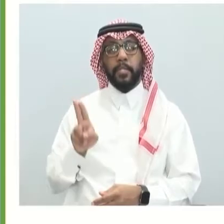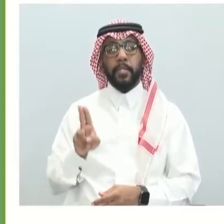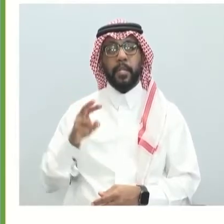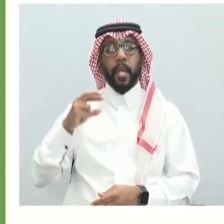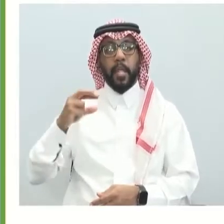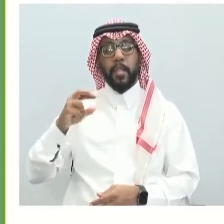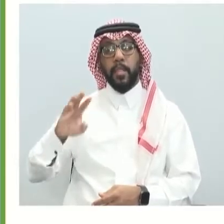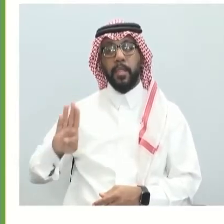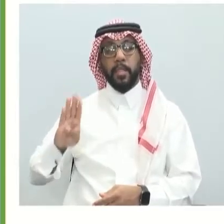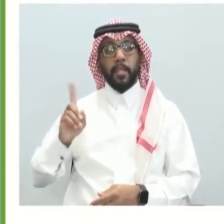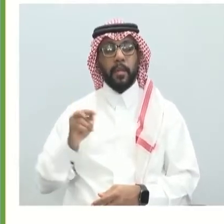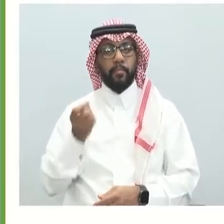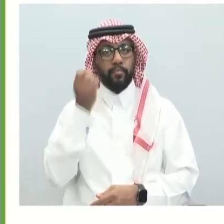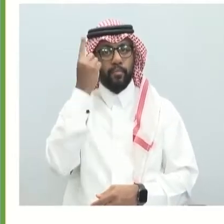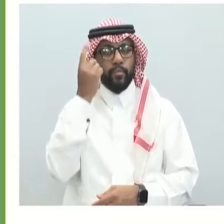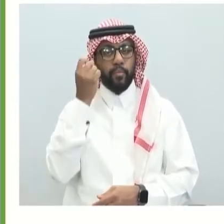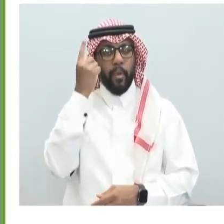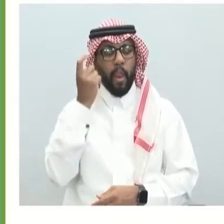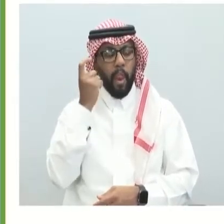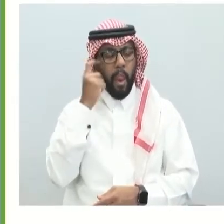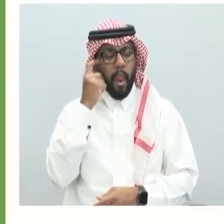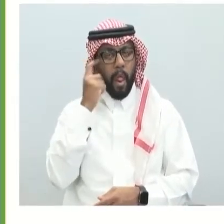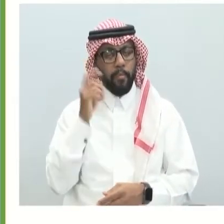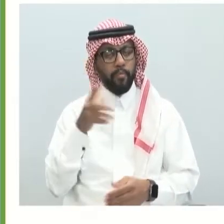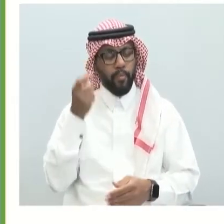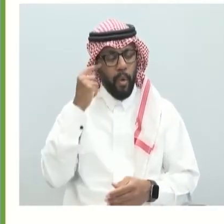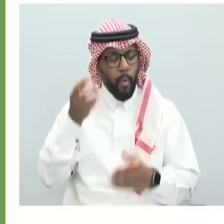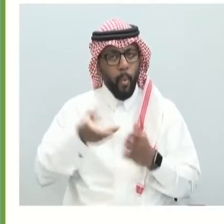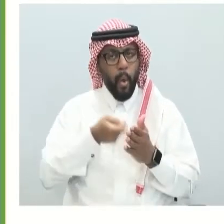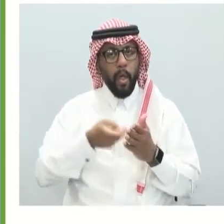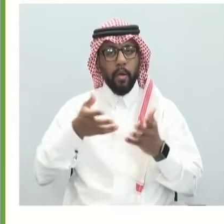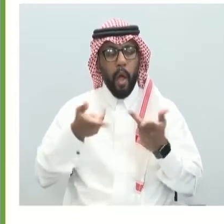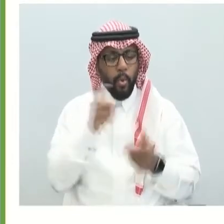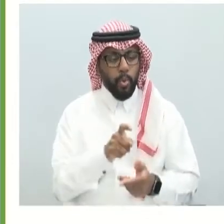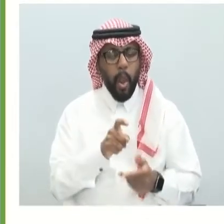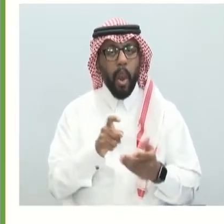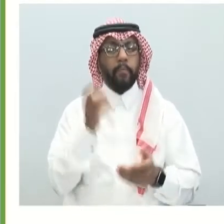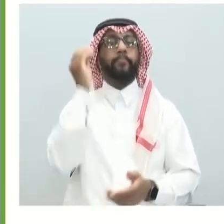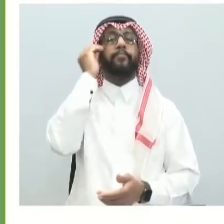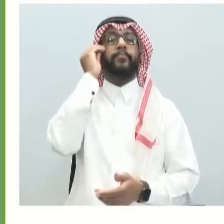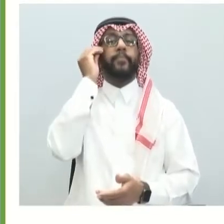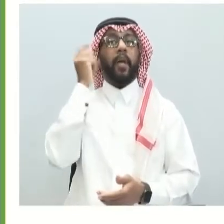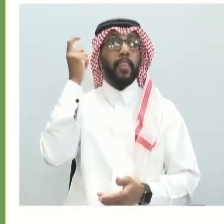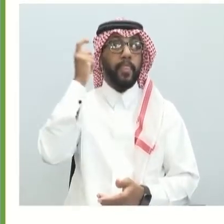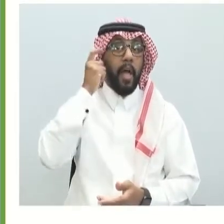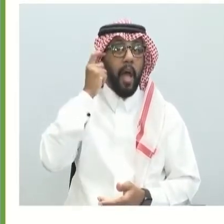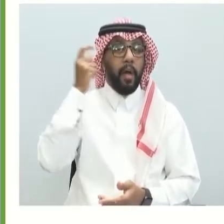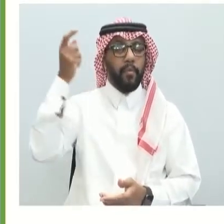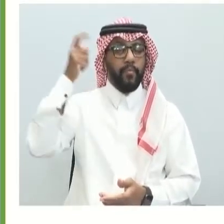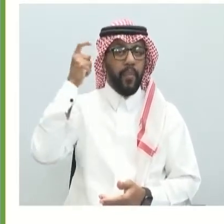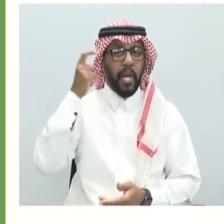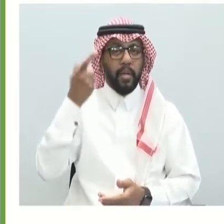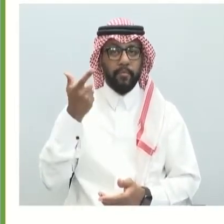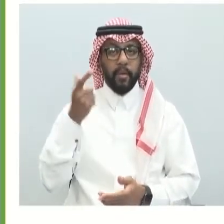اجيب عن اسئلتي من ذاكرتي لاحظ اعزائي الطلاب والطالبات في اعلى هذه الشاشه